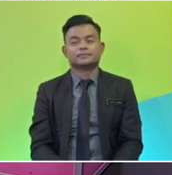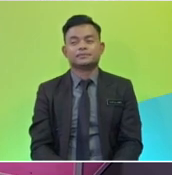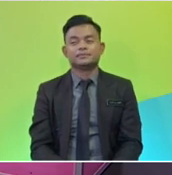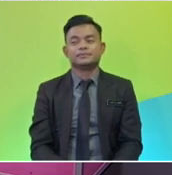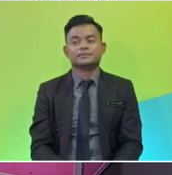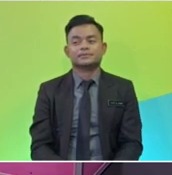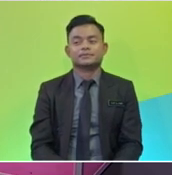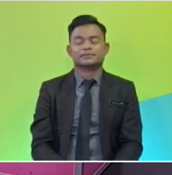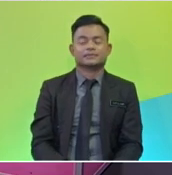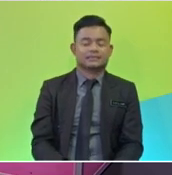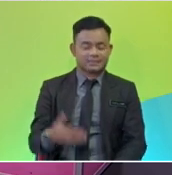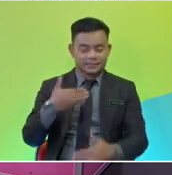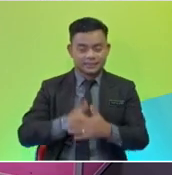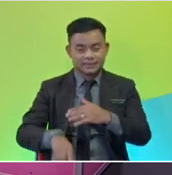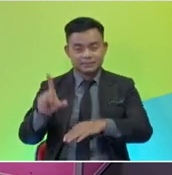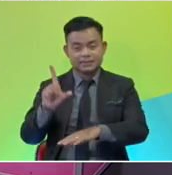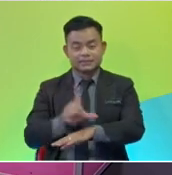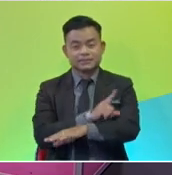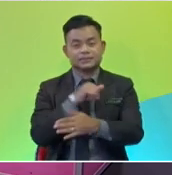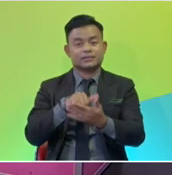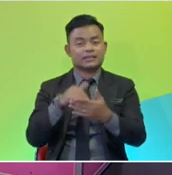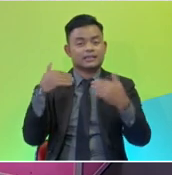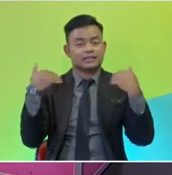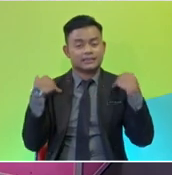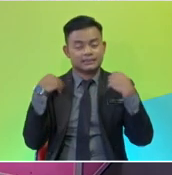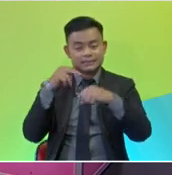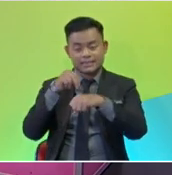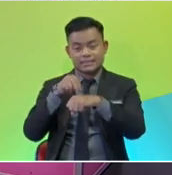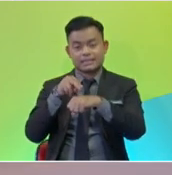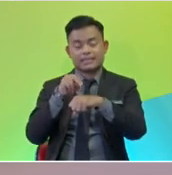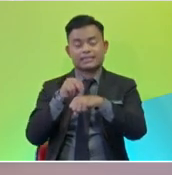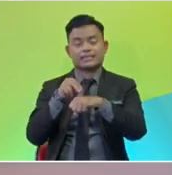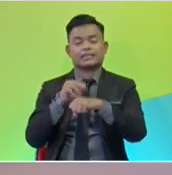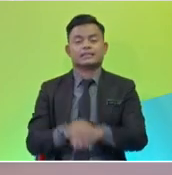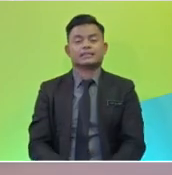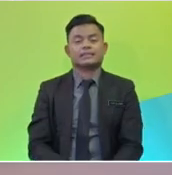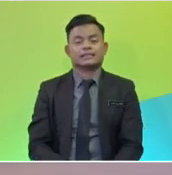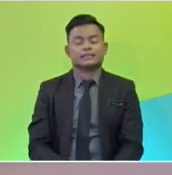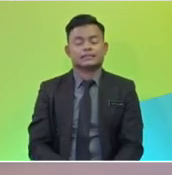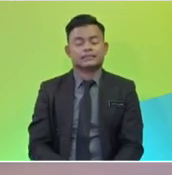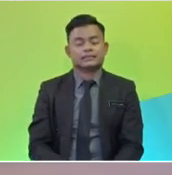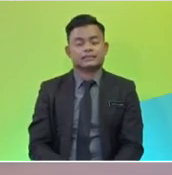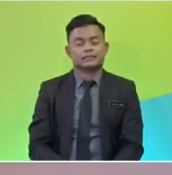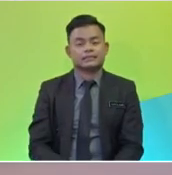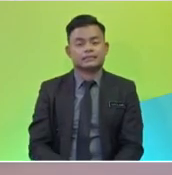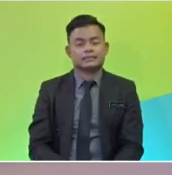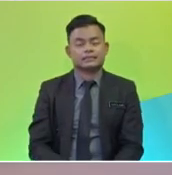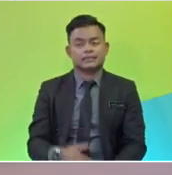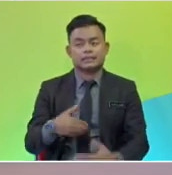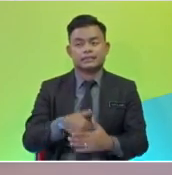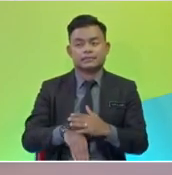dalam lagu Tuah ada beberapa nasihat okey jadi dalam kita membuat